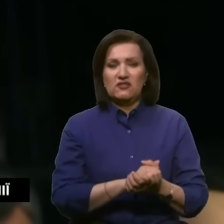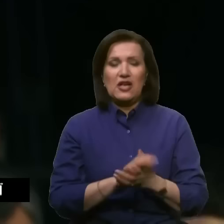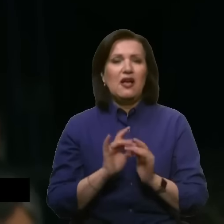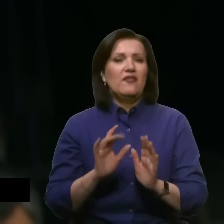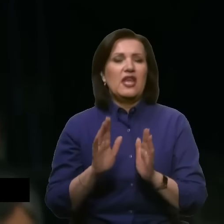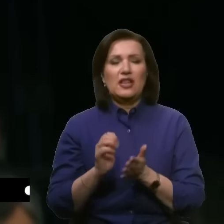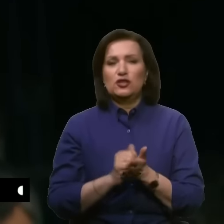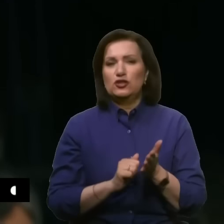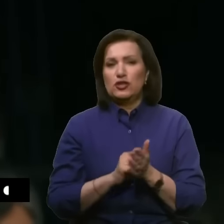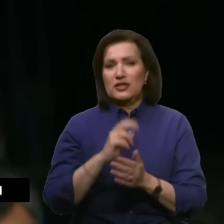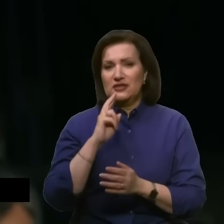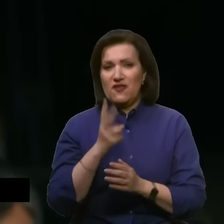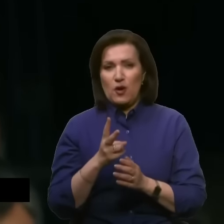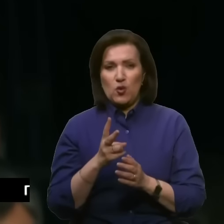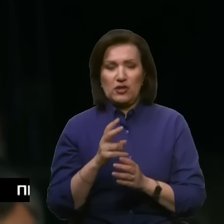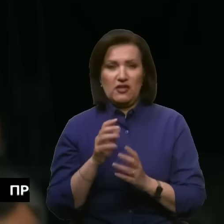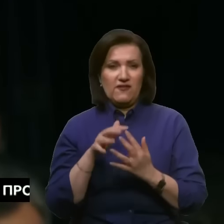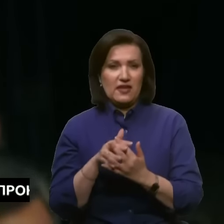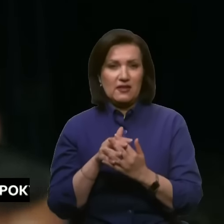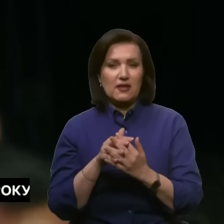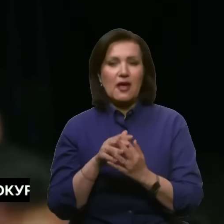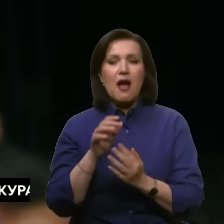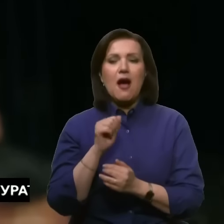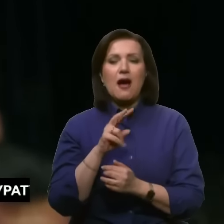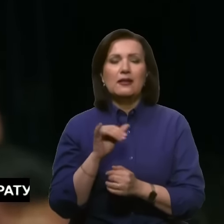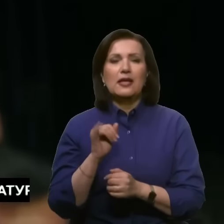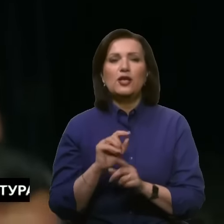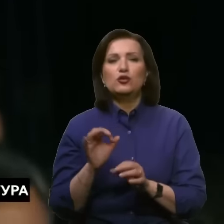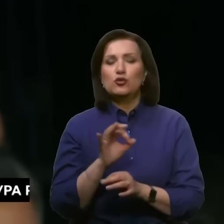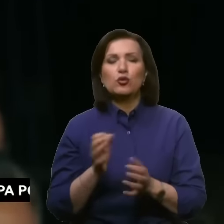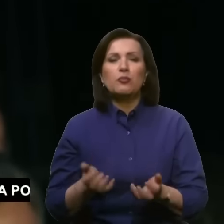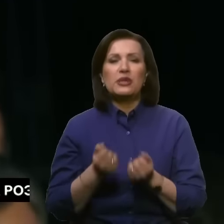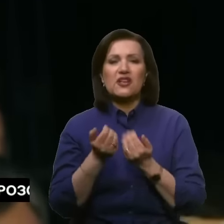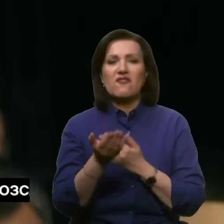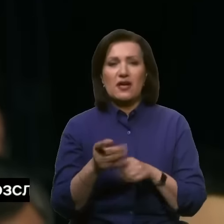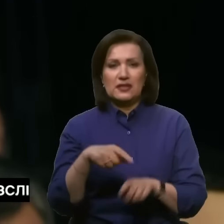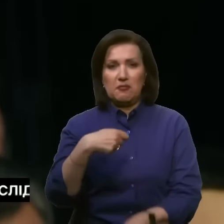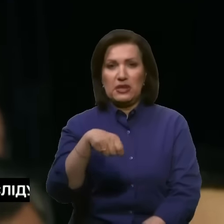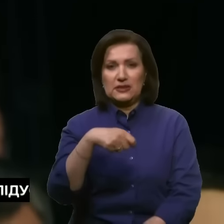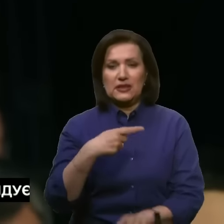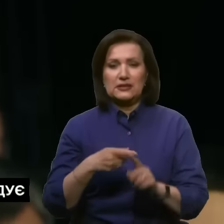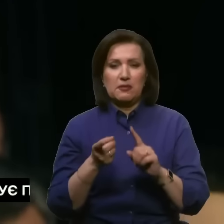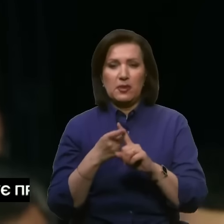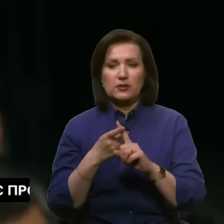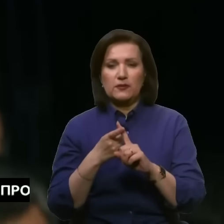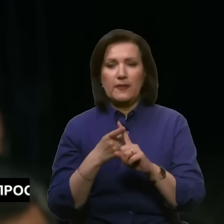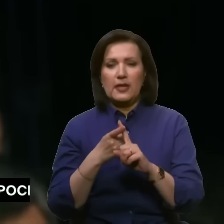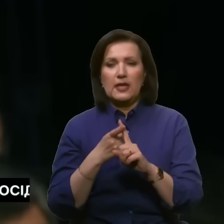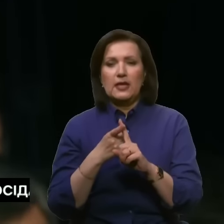не лише через 2 роки війни, але і щодо підтримки вас як президента? Це перше